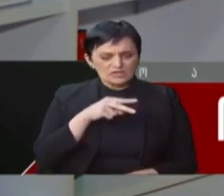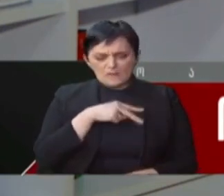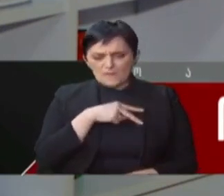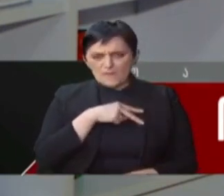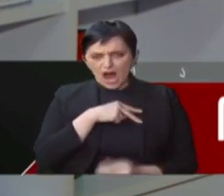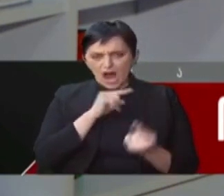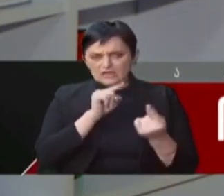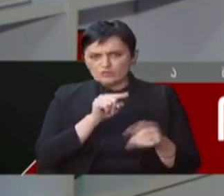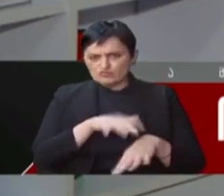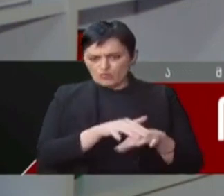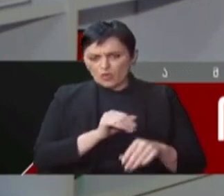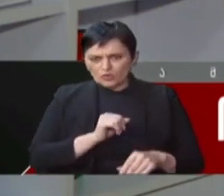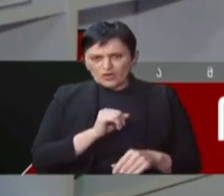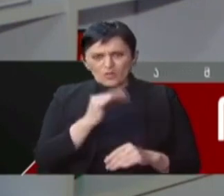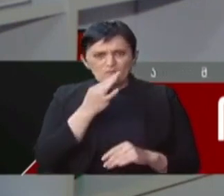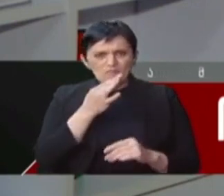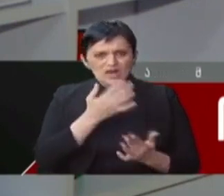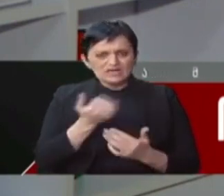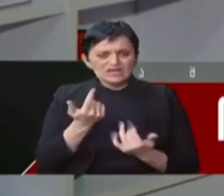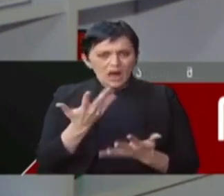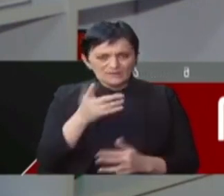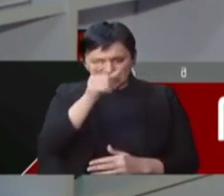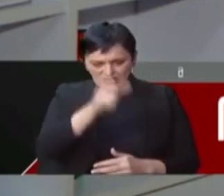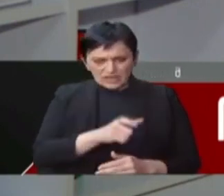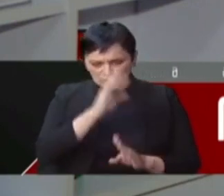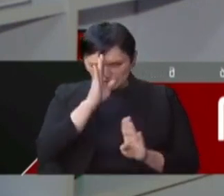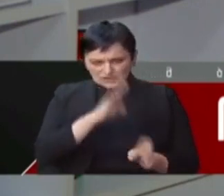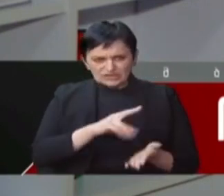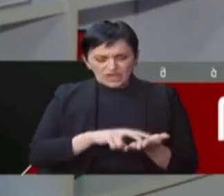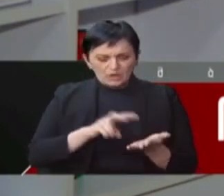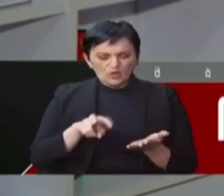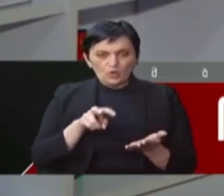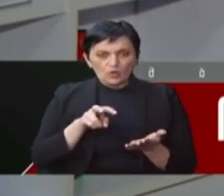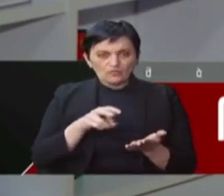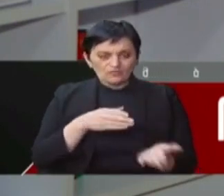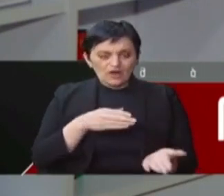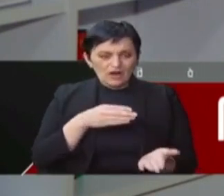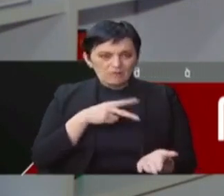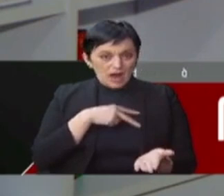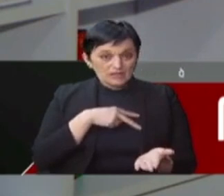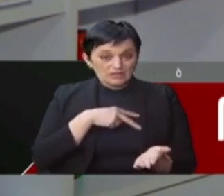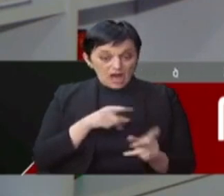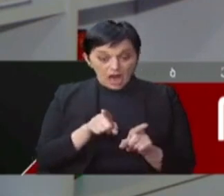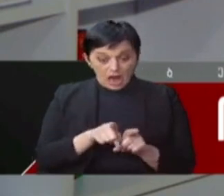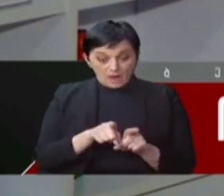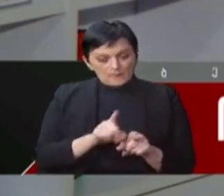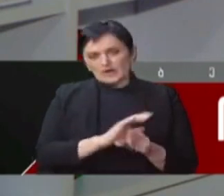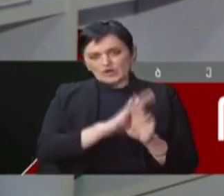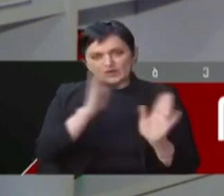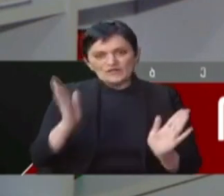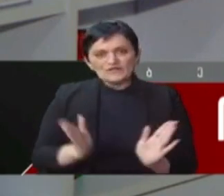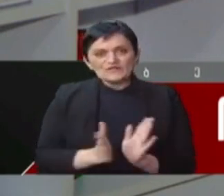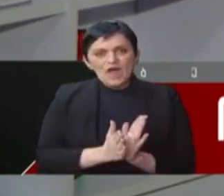პარლამენტის ბოიკოტირება, მე იქ რაღაცა რამოდენიმე ადამიანმა დატოვა კიდეც პარლამენტი და ამ ყველაფერს